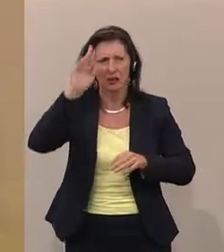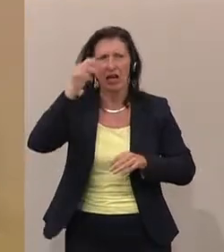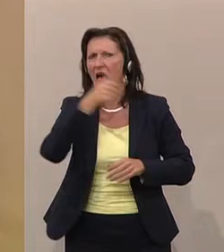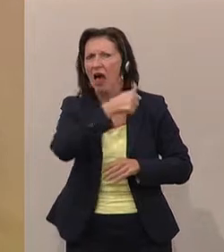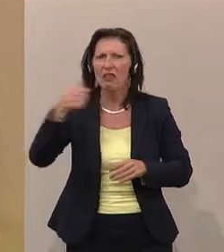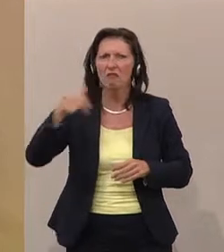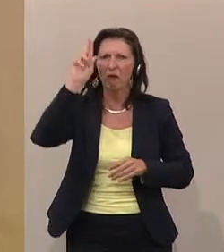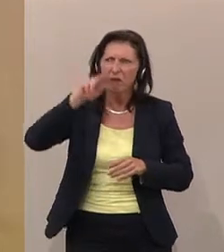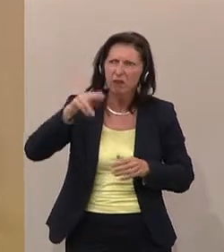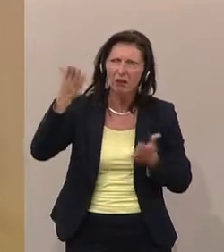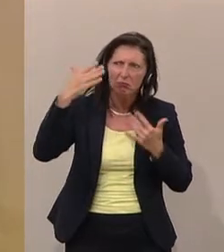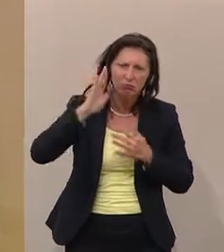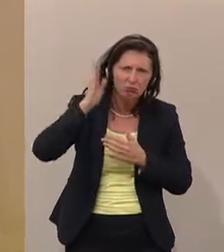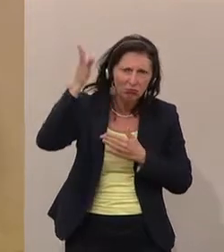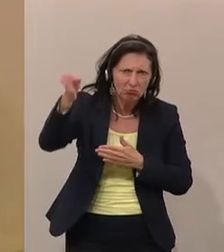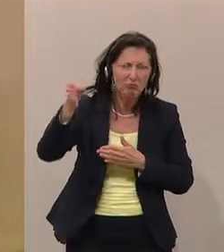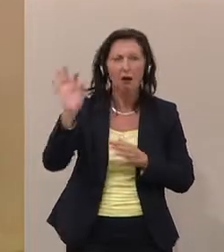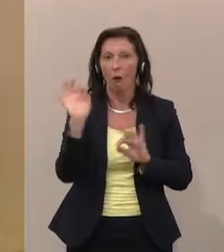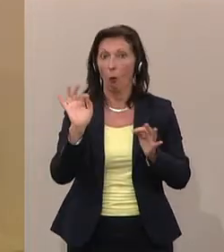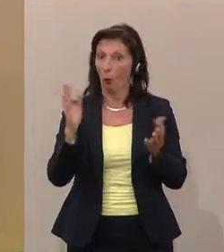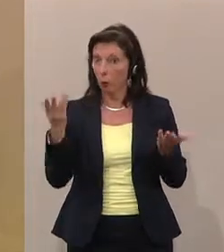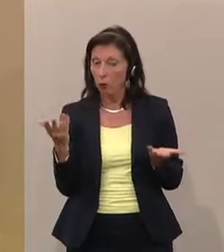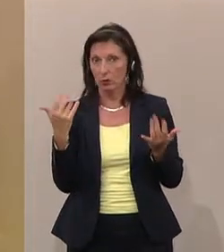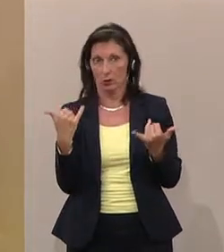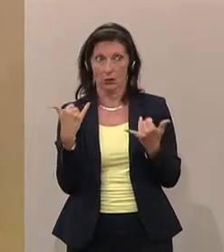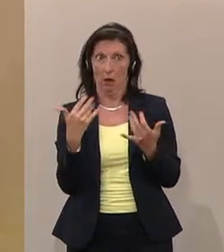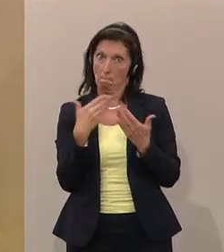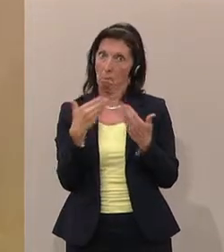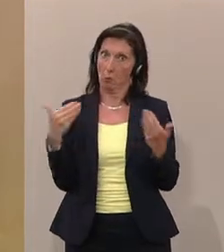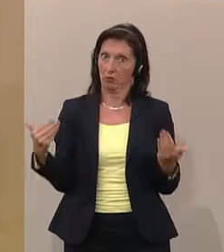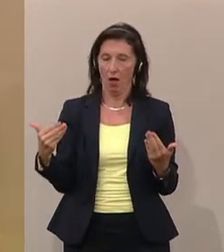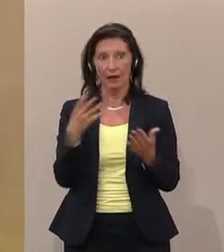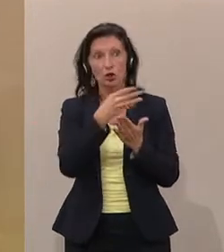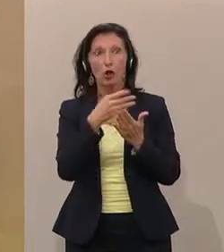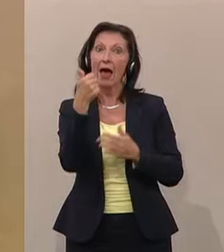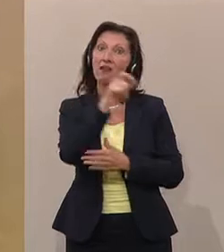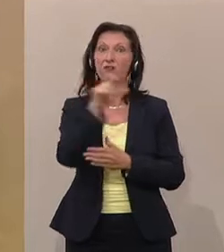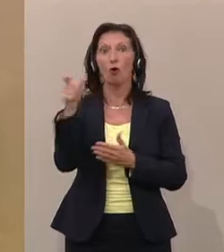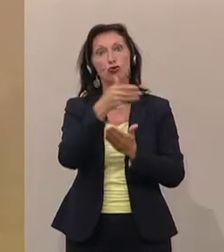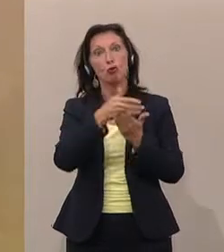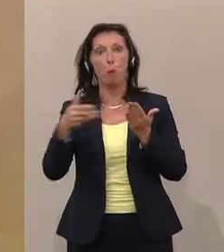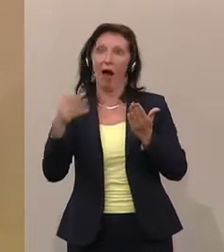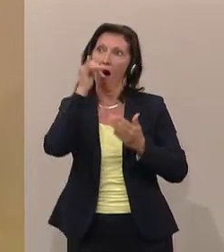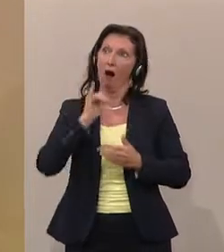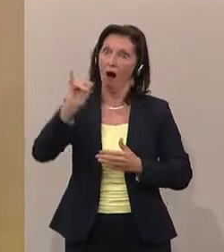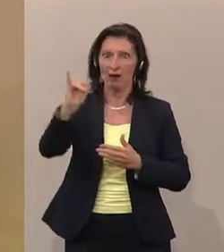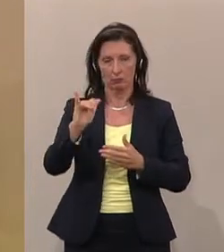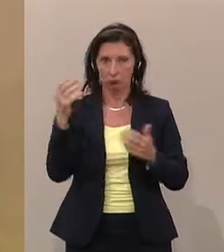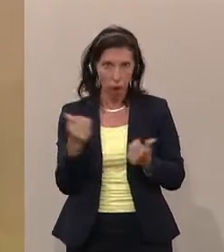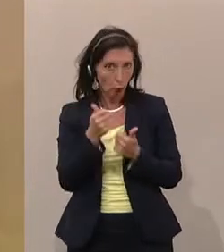Wienwoche oder vor allem auch, was jetzt sehr in Mode ist, die Sprachwochen. Tolle Einrichtung, dass man eine